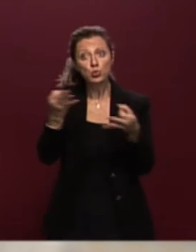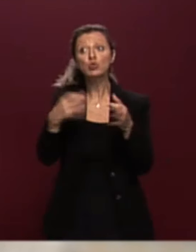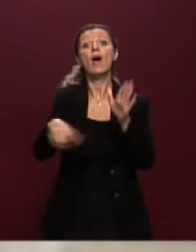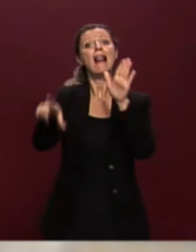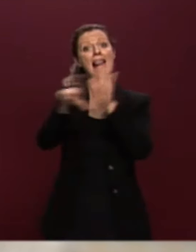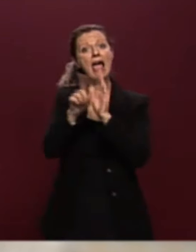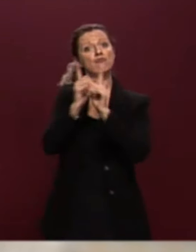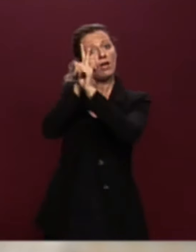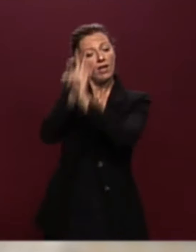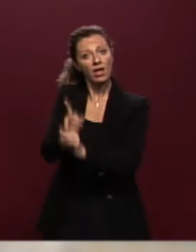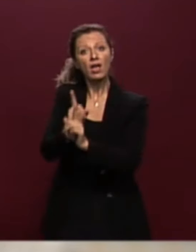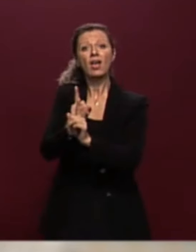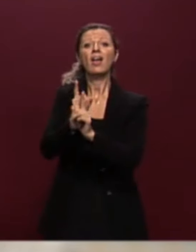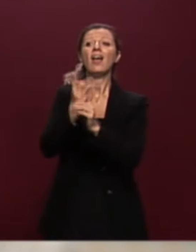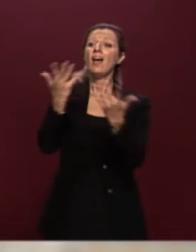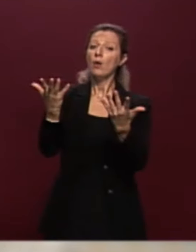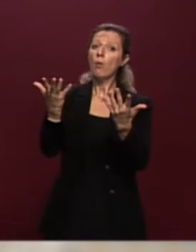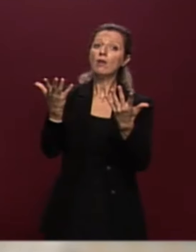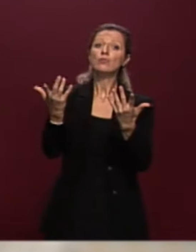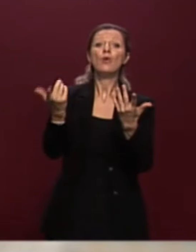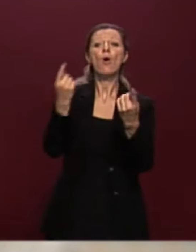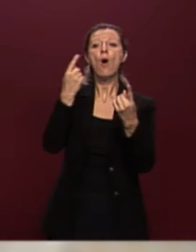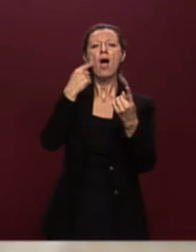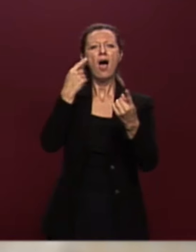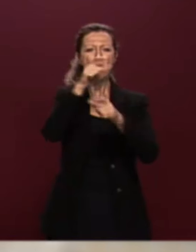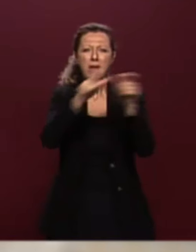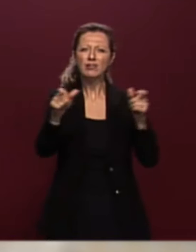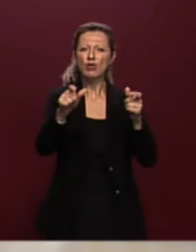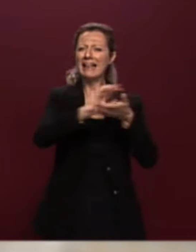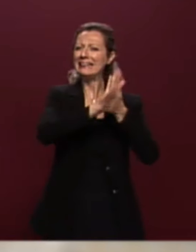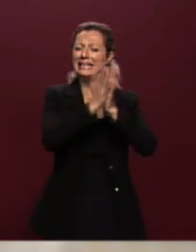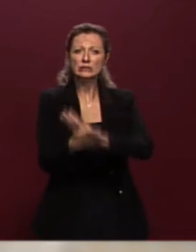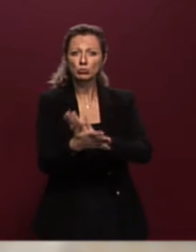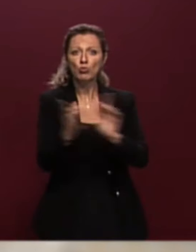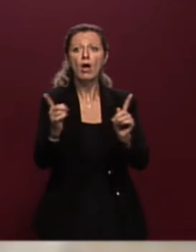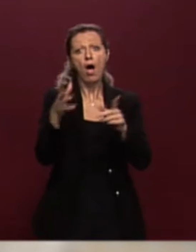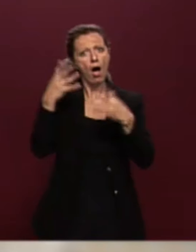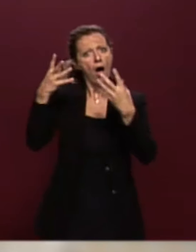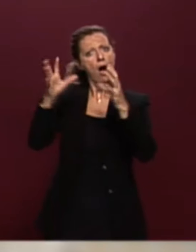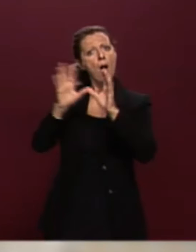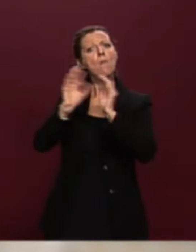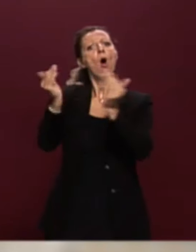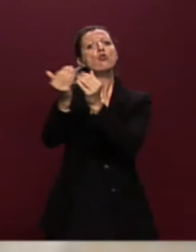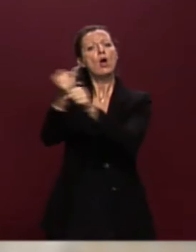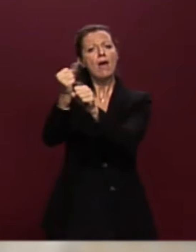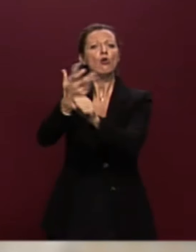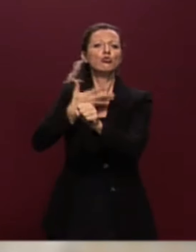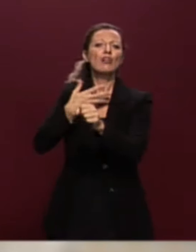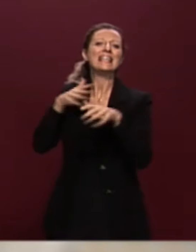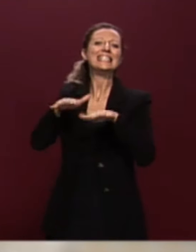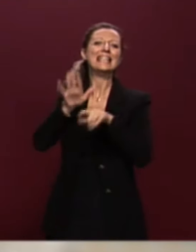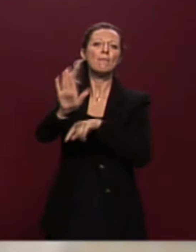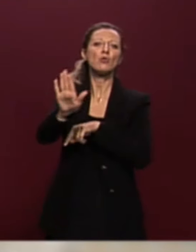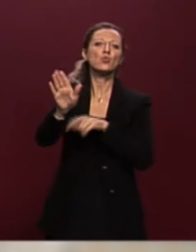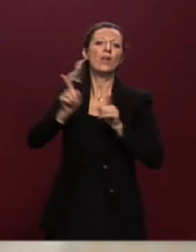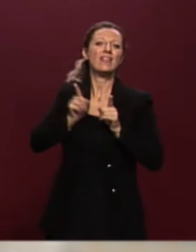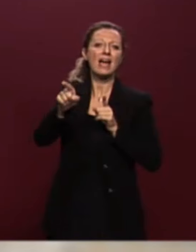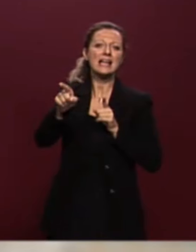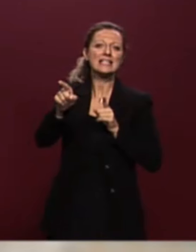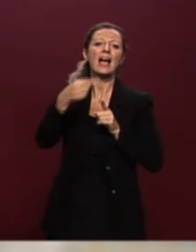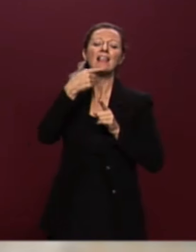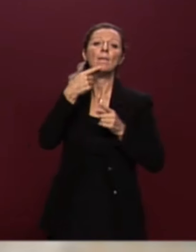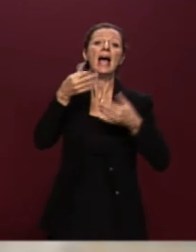legalità, quando non sfinisce gli esseri umani, possiede un sistema immunitario che si chiama dignità. E lo